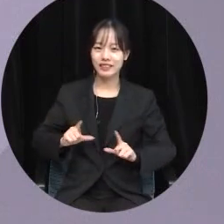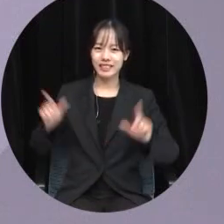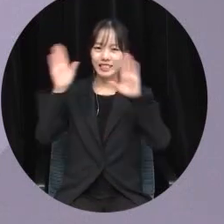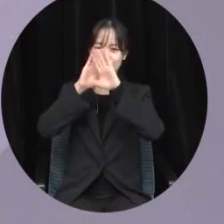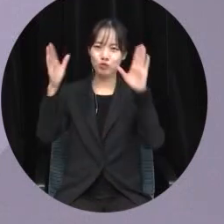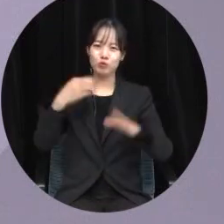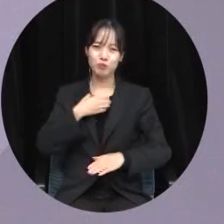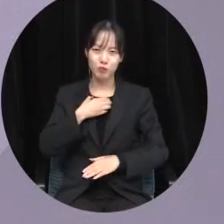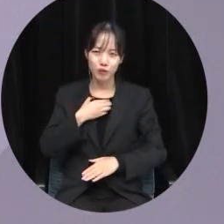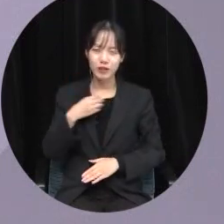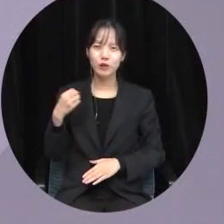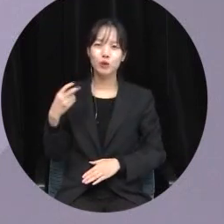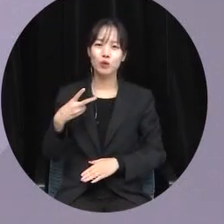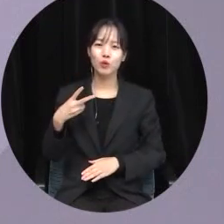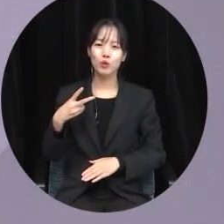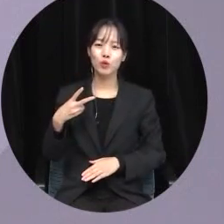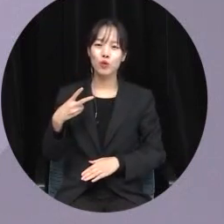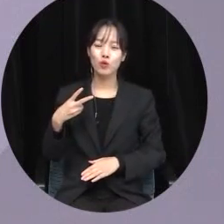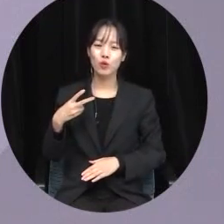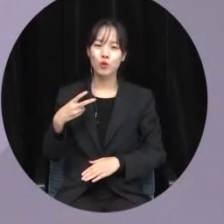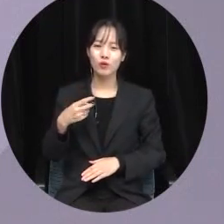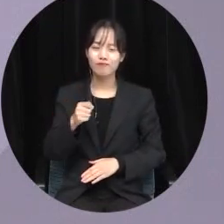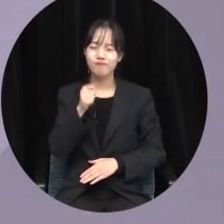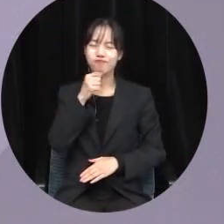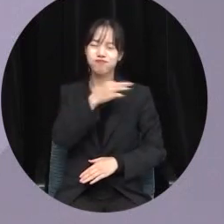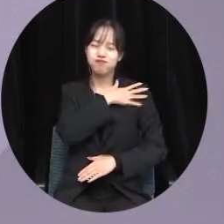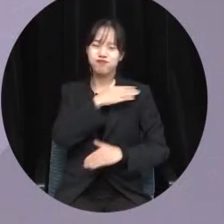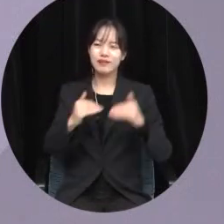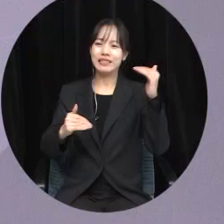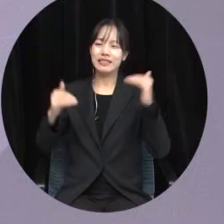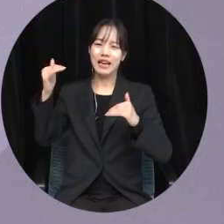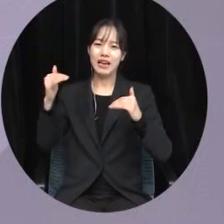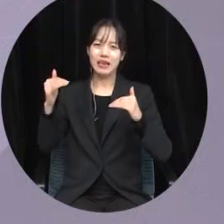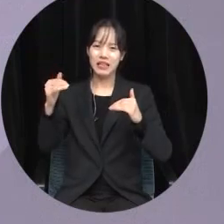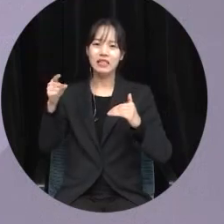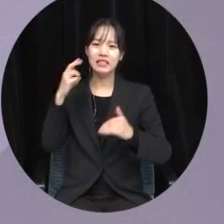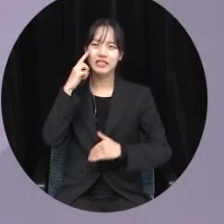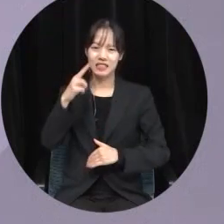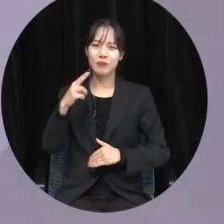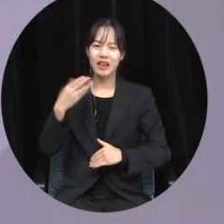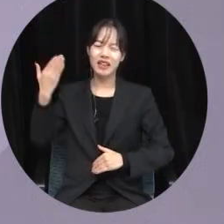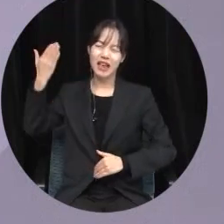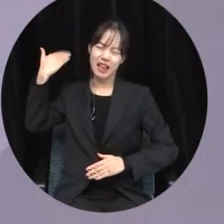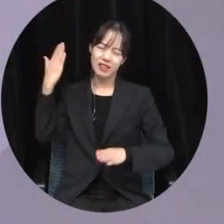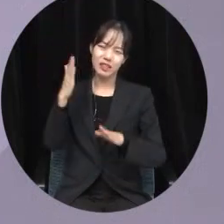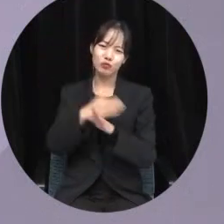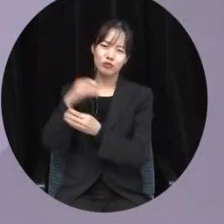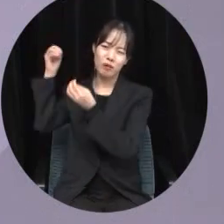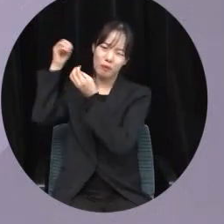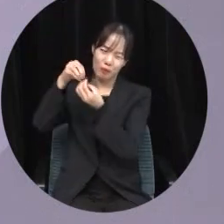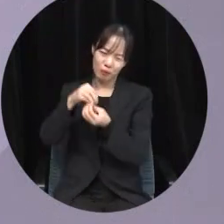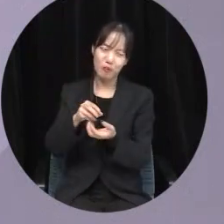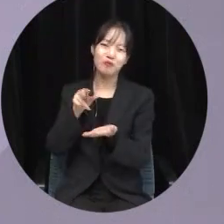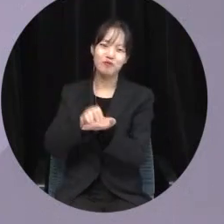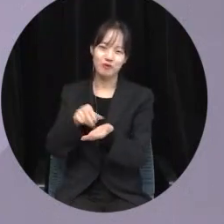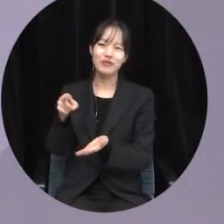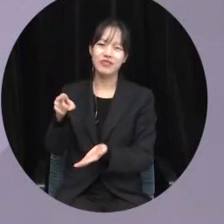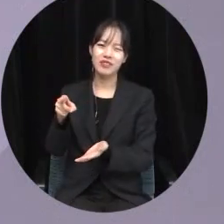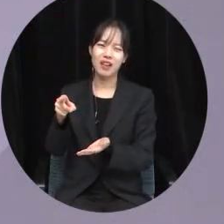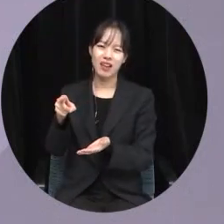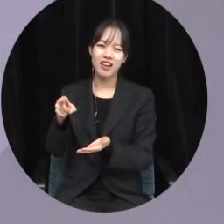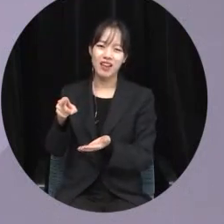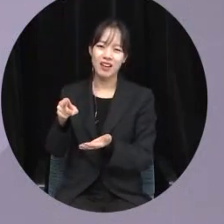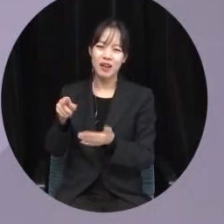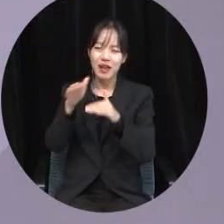것입니다. 양극화, 빈부격차 문제는 어제 오늘 일이 아니고 또 쉽게 해결될 수 없는 상당히 복잡한